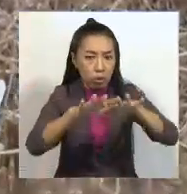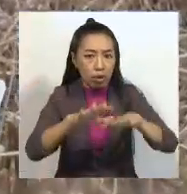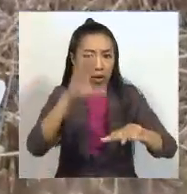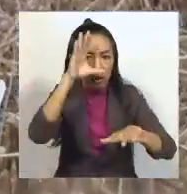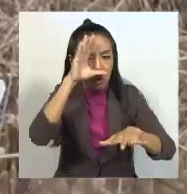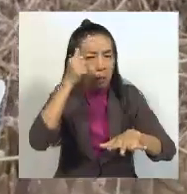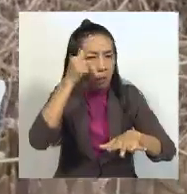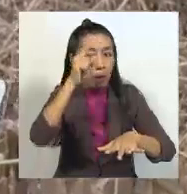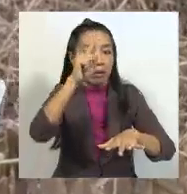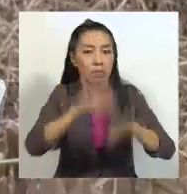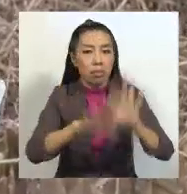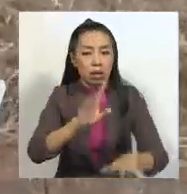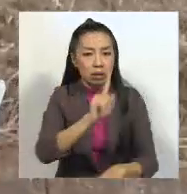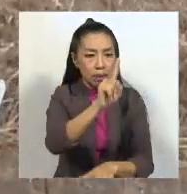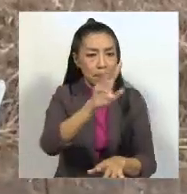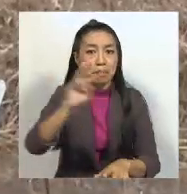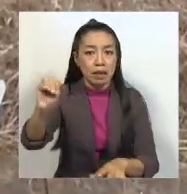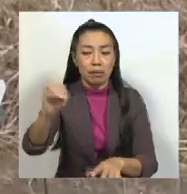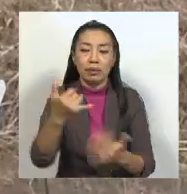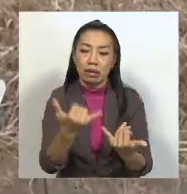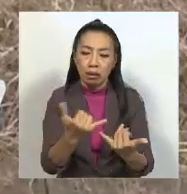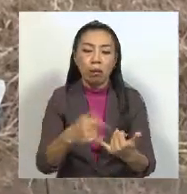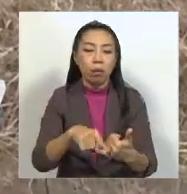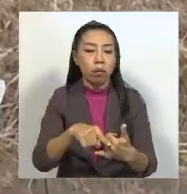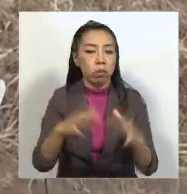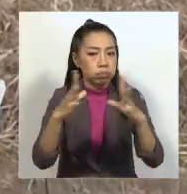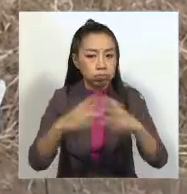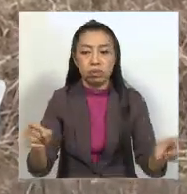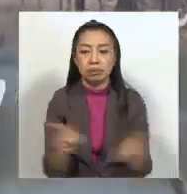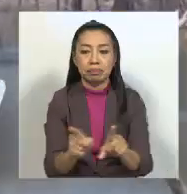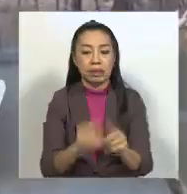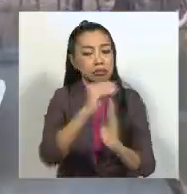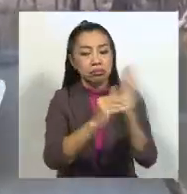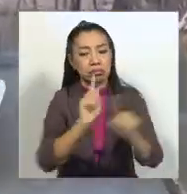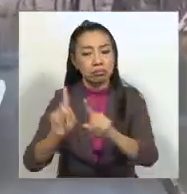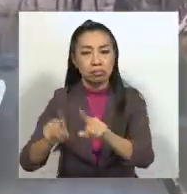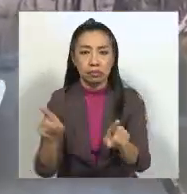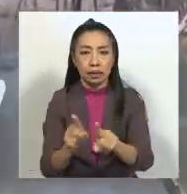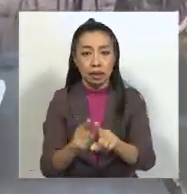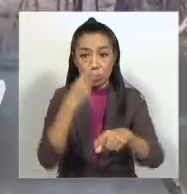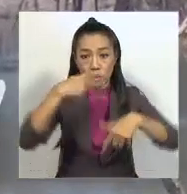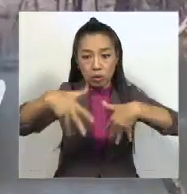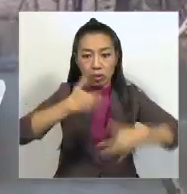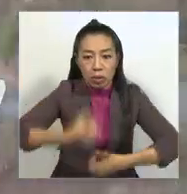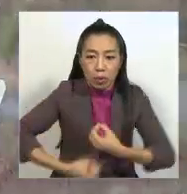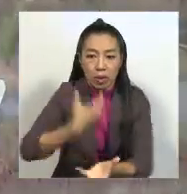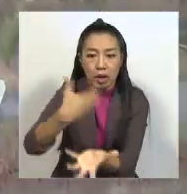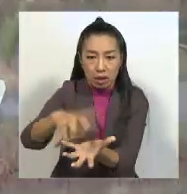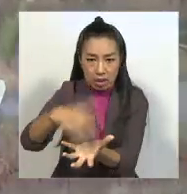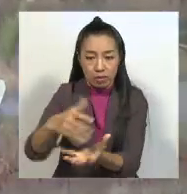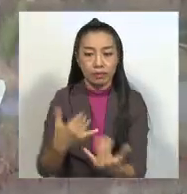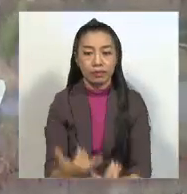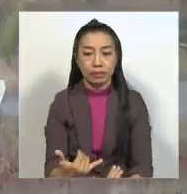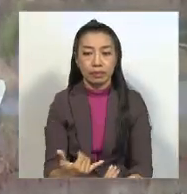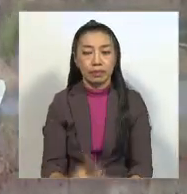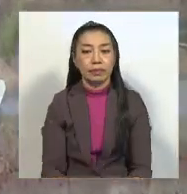ที่นี่ก็ได้รับความเสียหายไม่แพ้พื้นที่อื่นๆนะครับไปฟังเสียงชาวบ้านและก็เจ้าหน้าที่ที่ได้รับผลกระทบจ